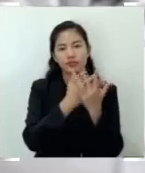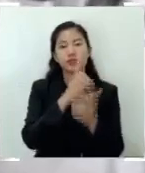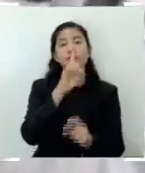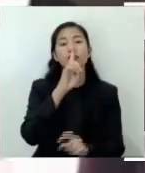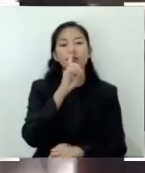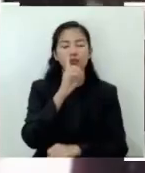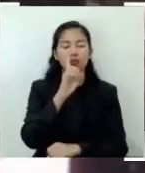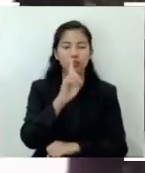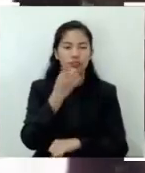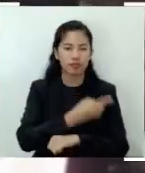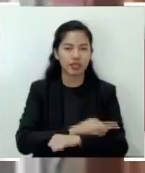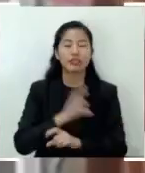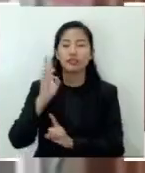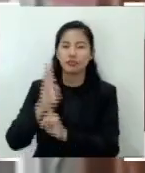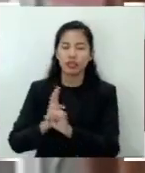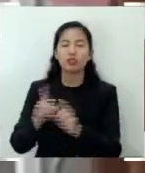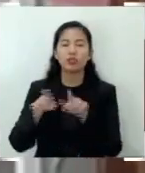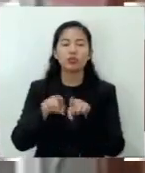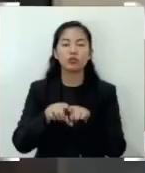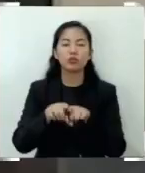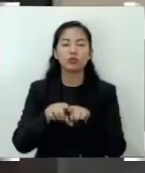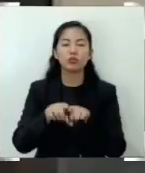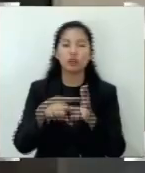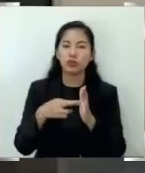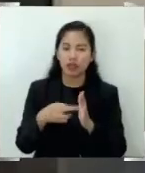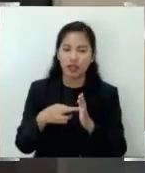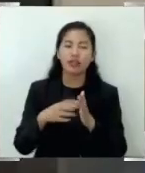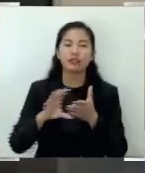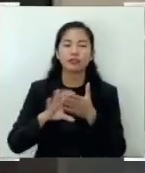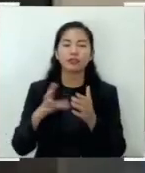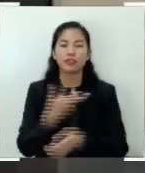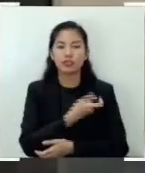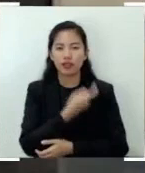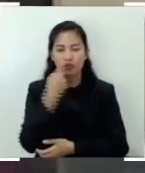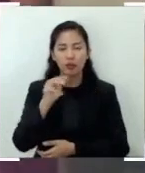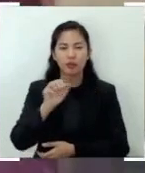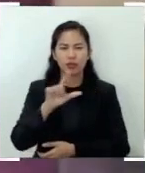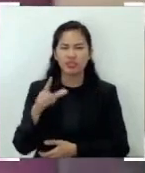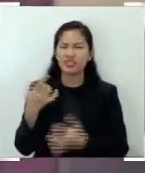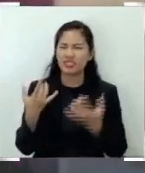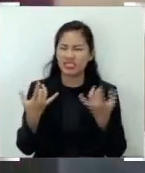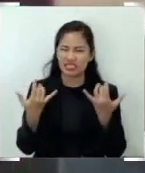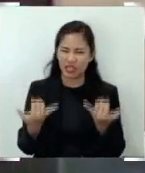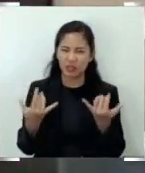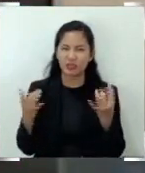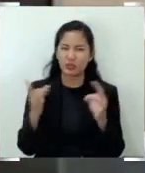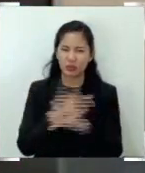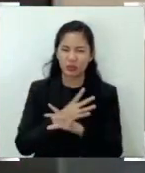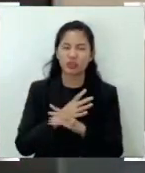na rin ang vaccination card para pumasok sa isang mall sa Kabuyaw. Lala na palala yung COVID, so kailangan lang po